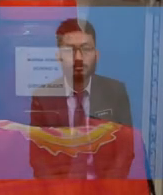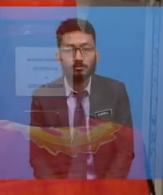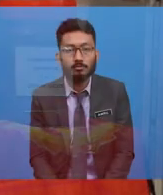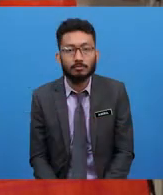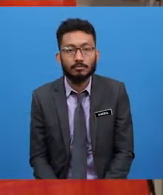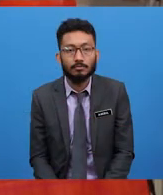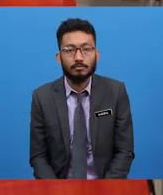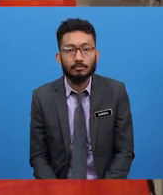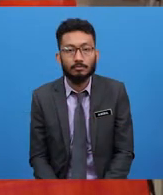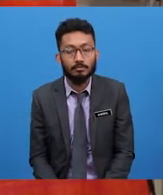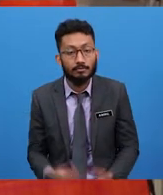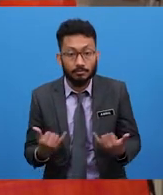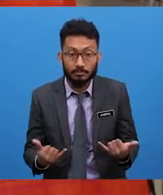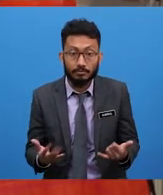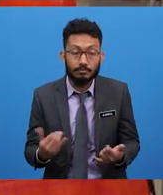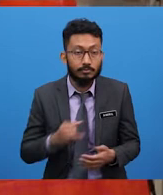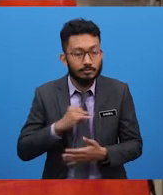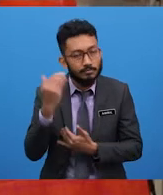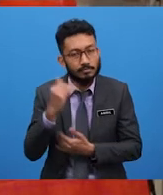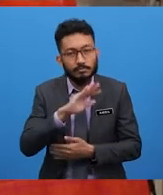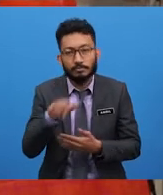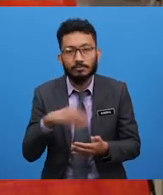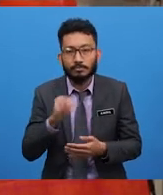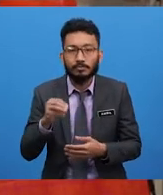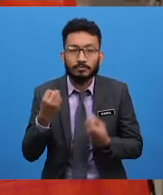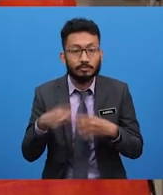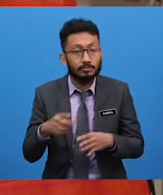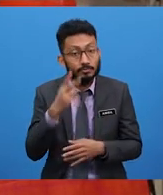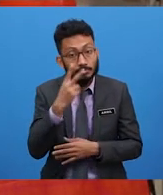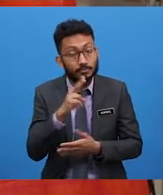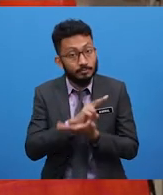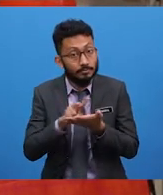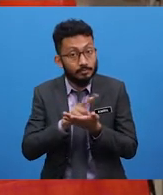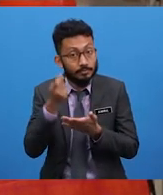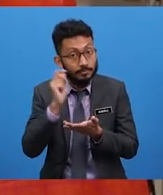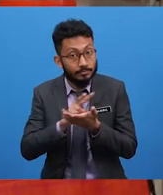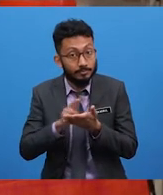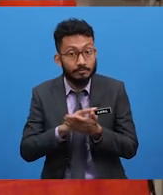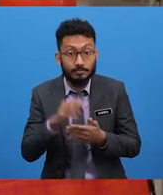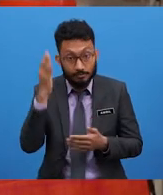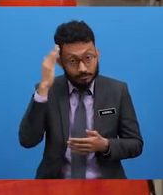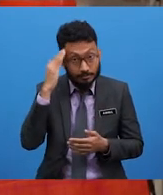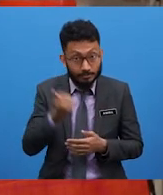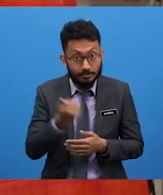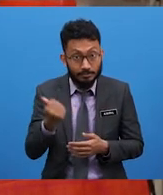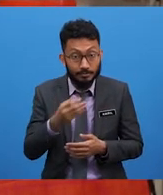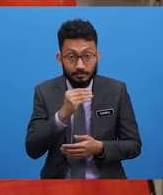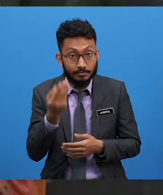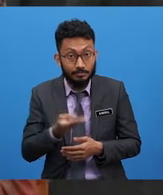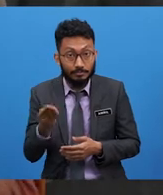Okey, cikgu harap semua murid-murid sudah menonton dan tahu bahan dan peralatan apa yang digunakan dalam batik